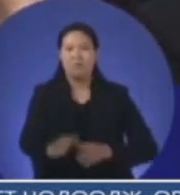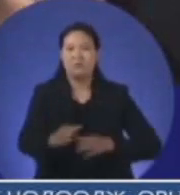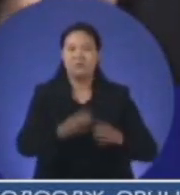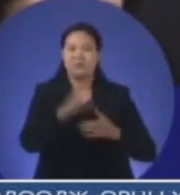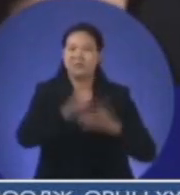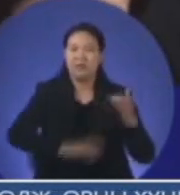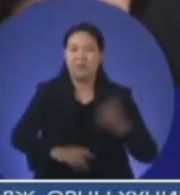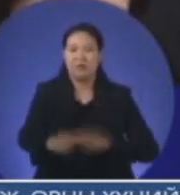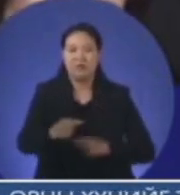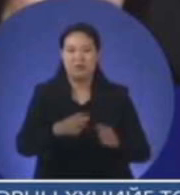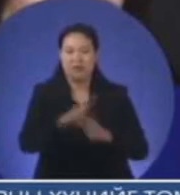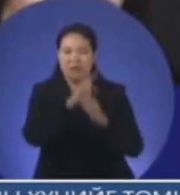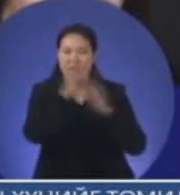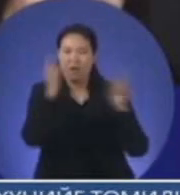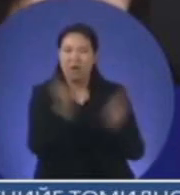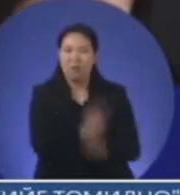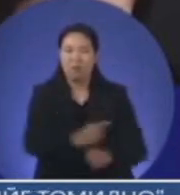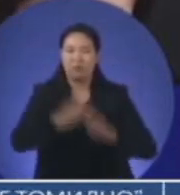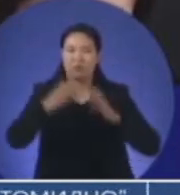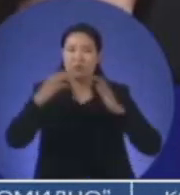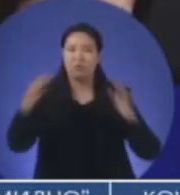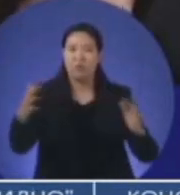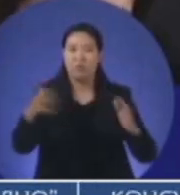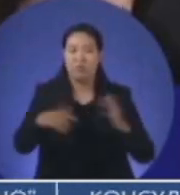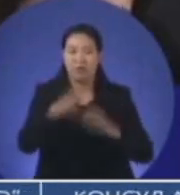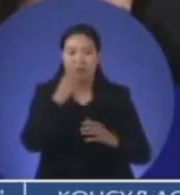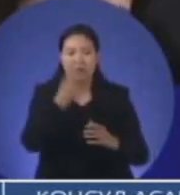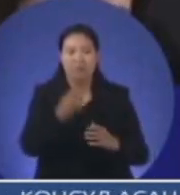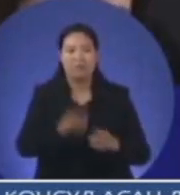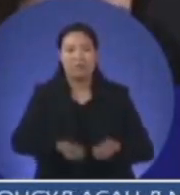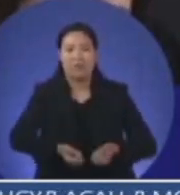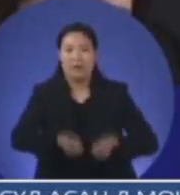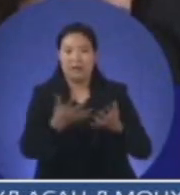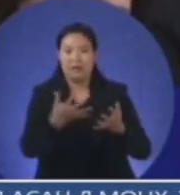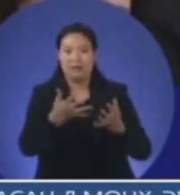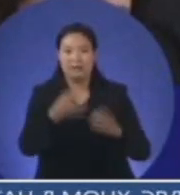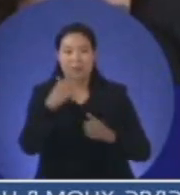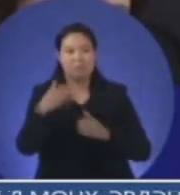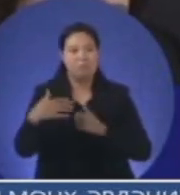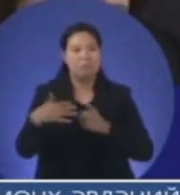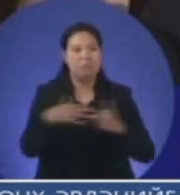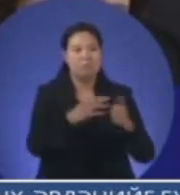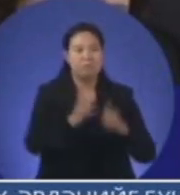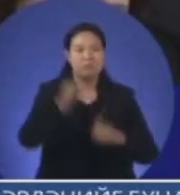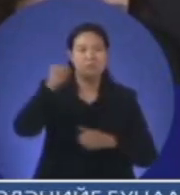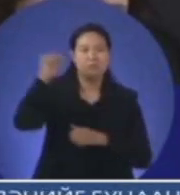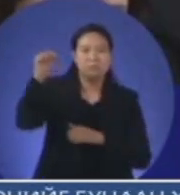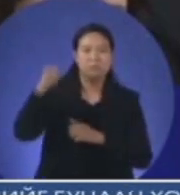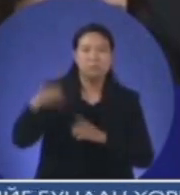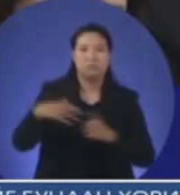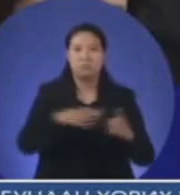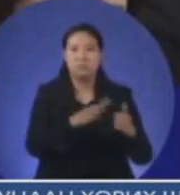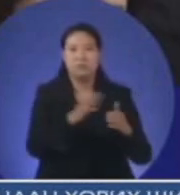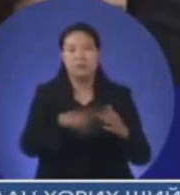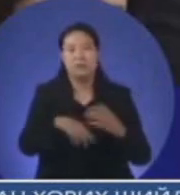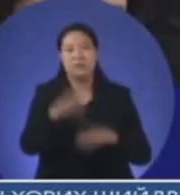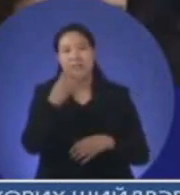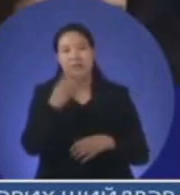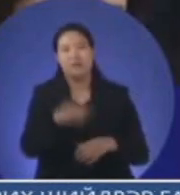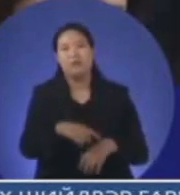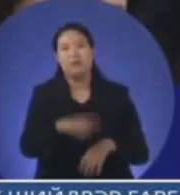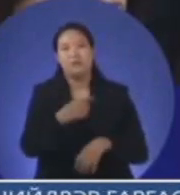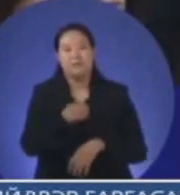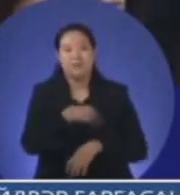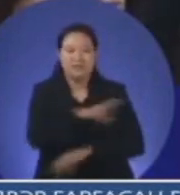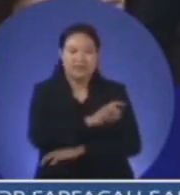том гэмтэргүүдтэй одоо ингэж нүүр тулж тэрийг мандлаж ингэж тэмцэж байгаа бол бас нэг ганц хоёр хичээл заасан